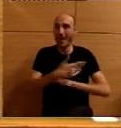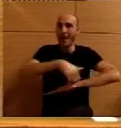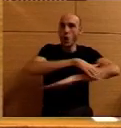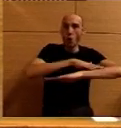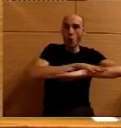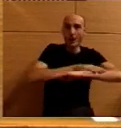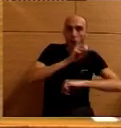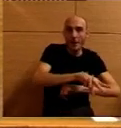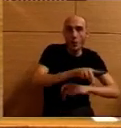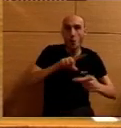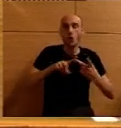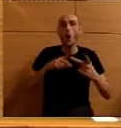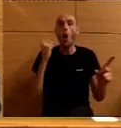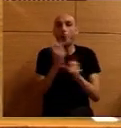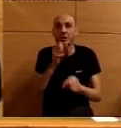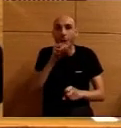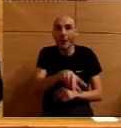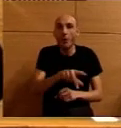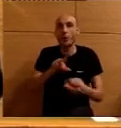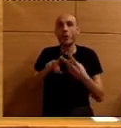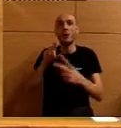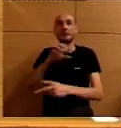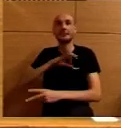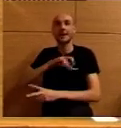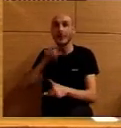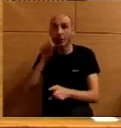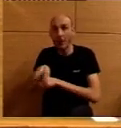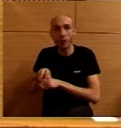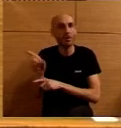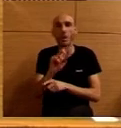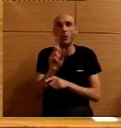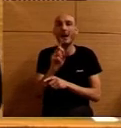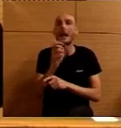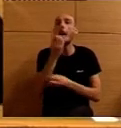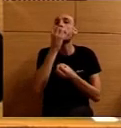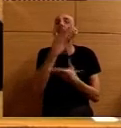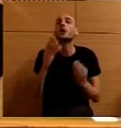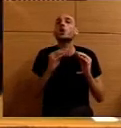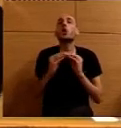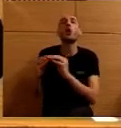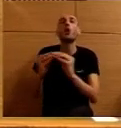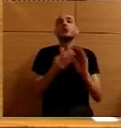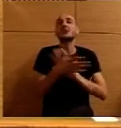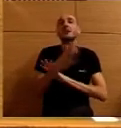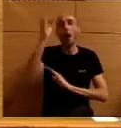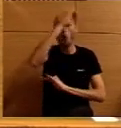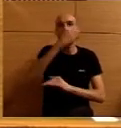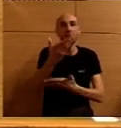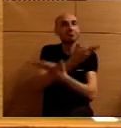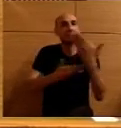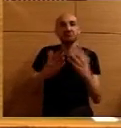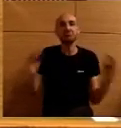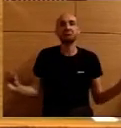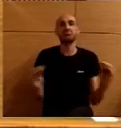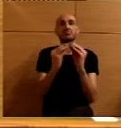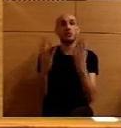tot bé el que diuen els sindicats. Al final, pues, a vegades, el bé comú és una combinació de totes les coses. Vostè me diu, és que els sindicats... Bueno, bé, però vostè